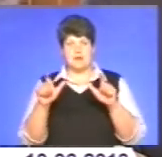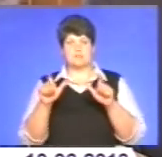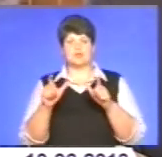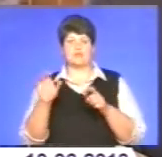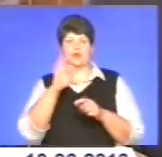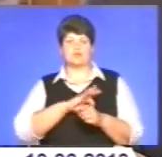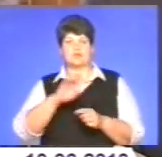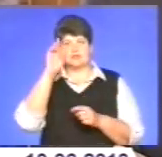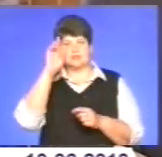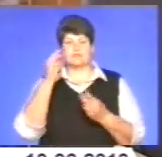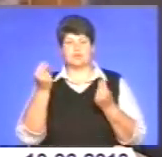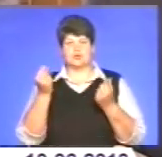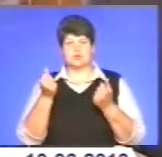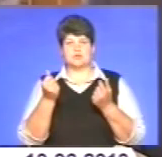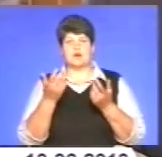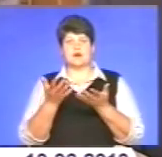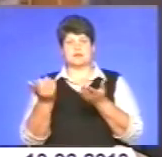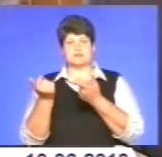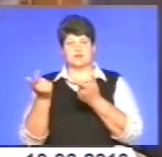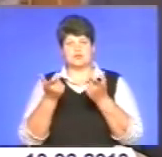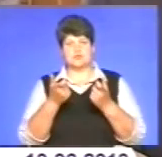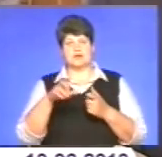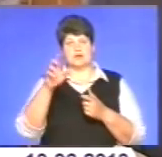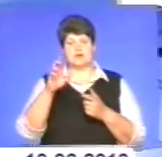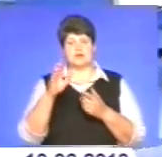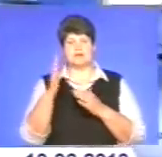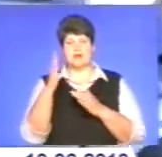активно задіюються дзеркальні проекти.